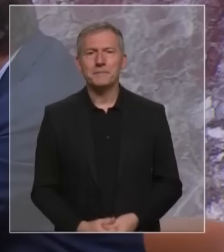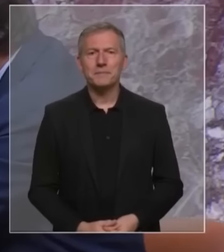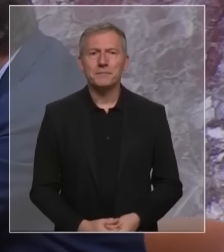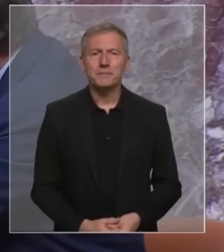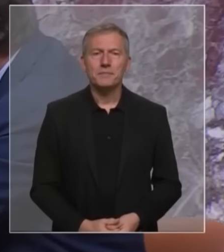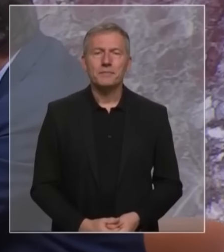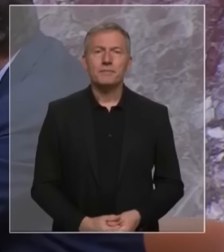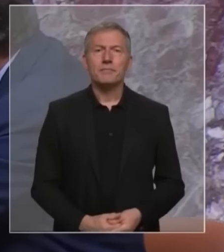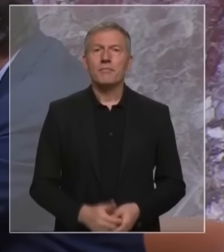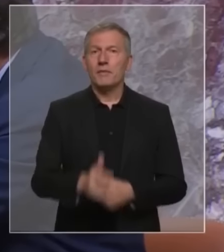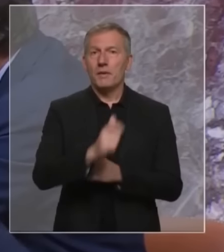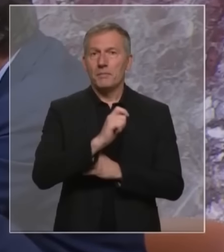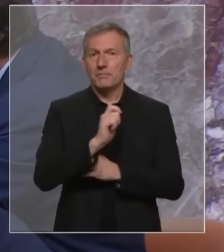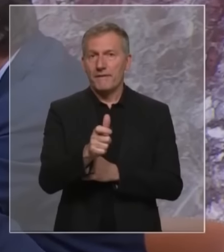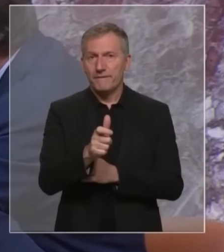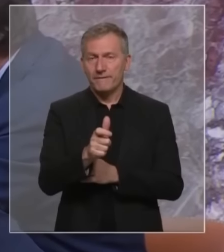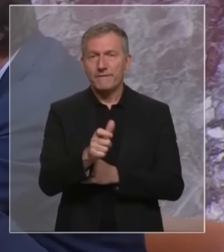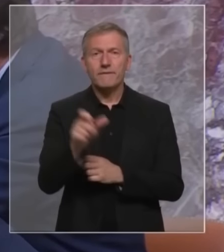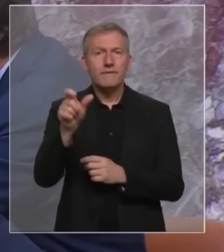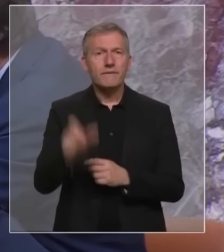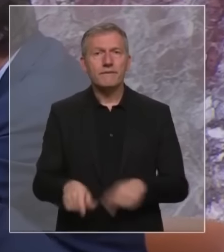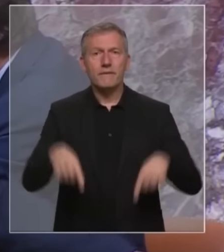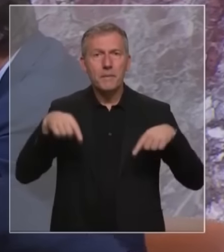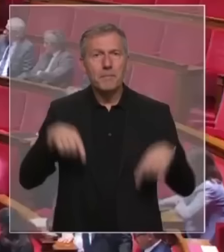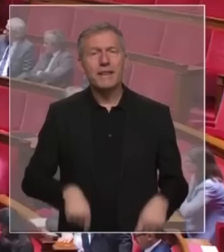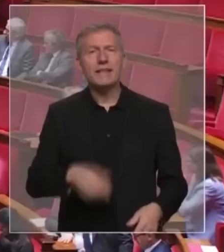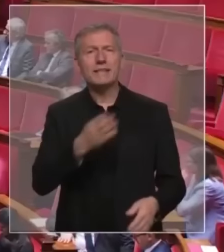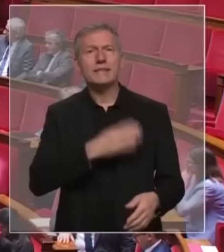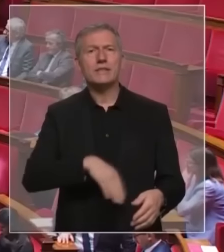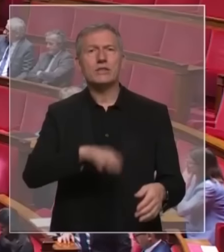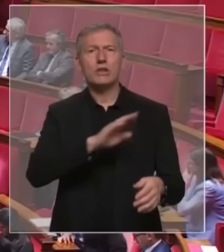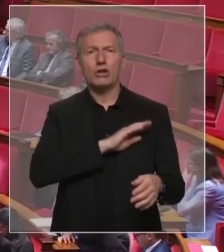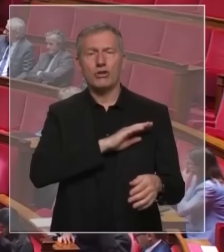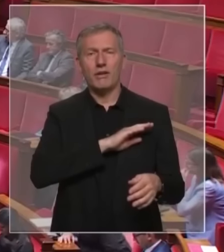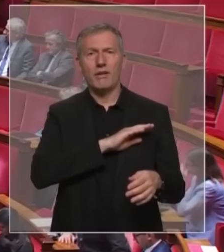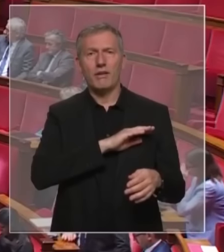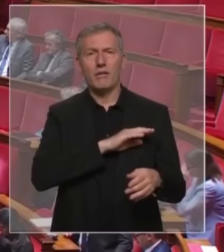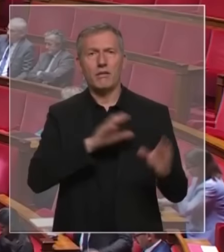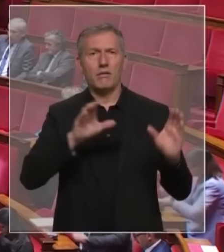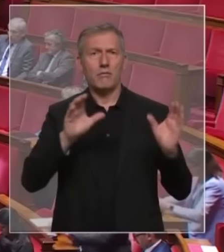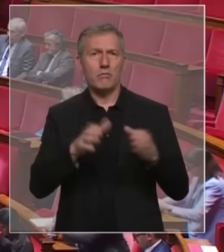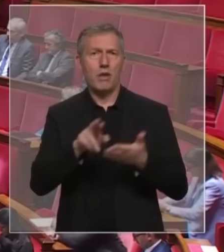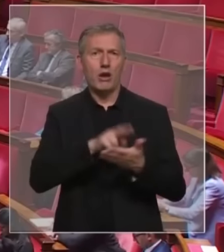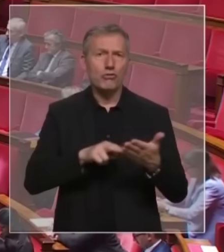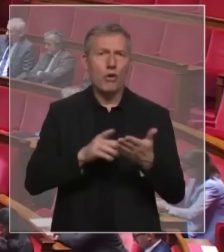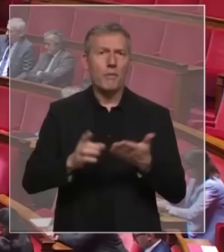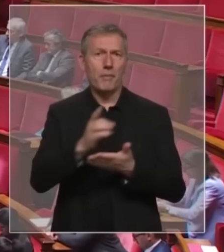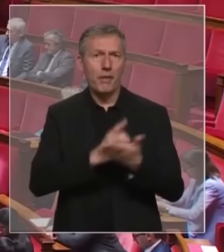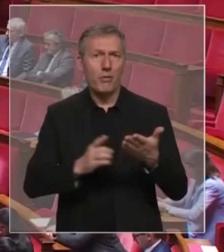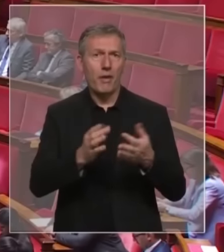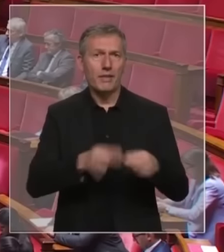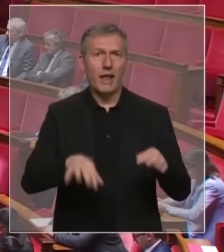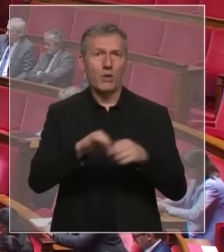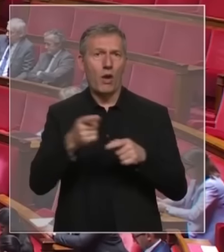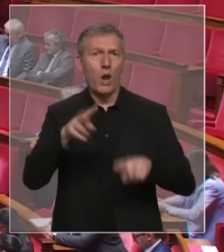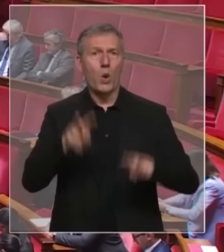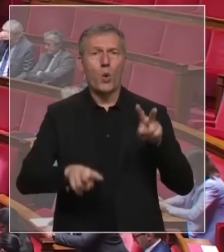collègu la parole est à Madame Dominique fort ministre en charge des collectivités territoriales et